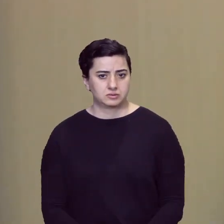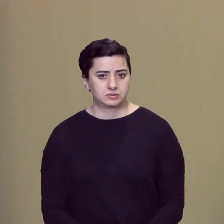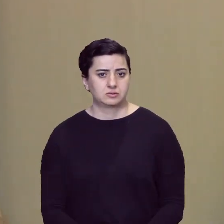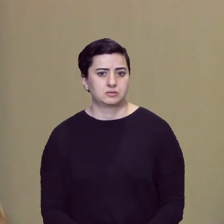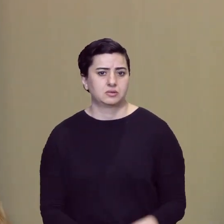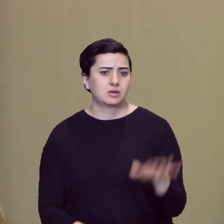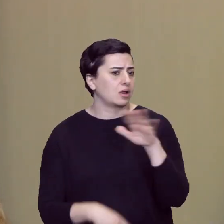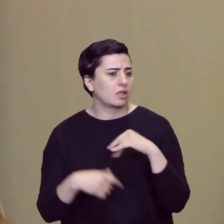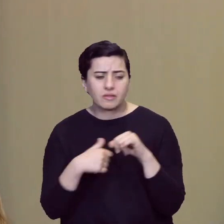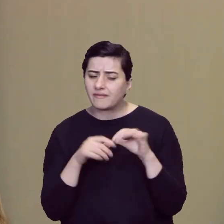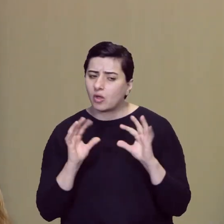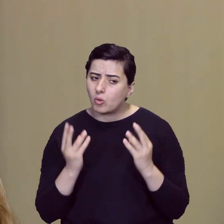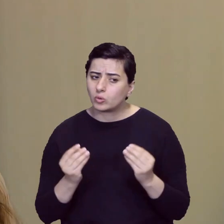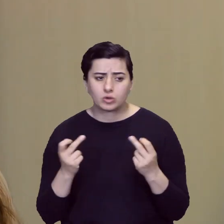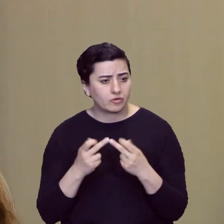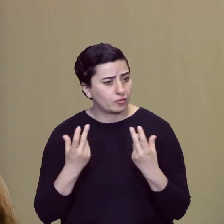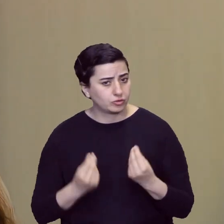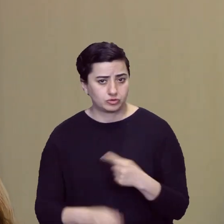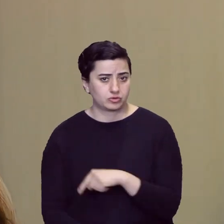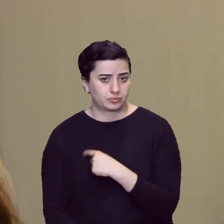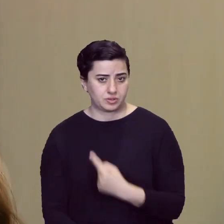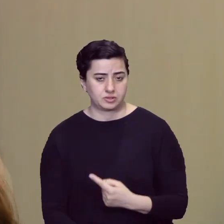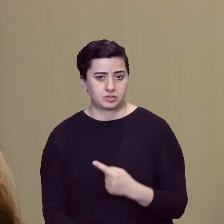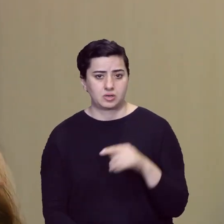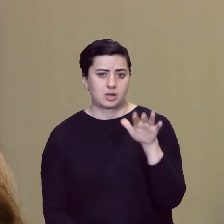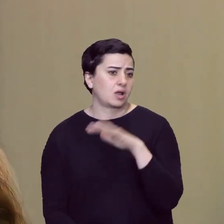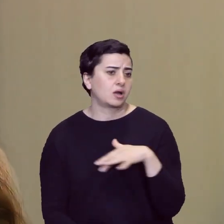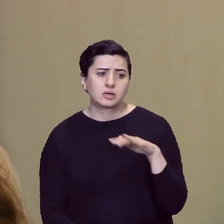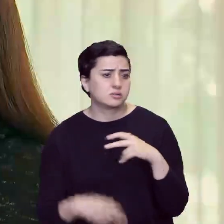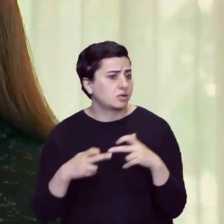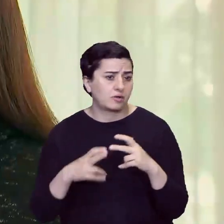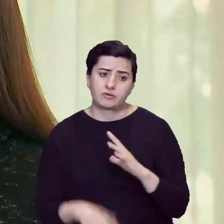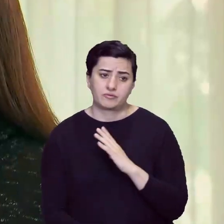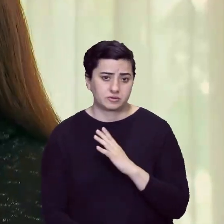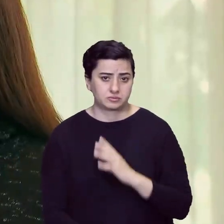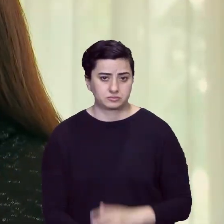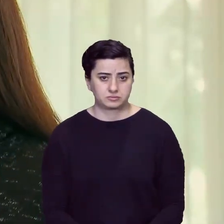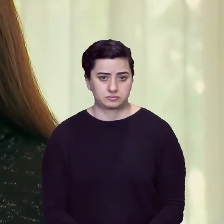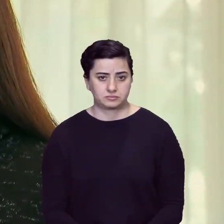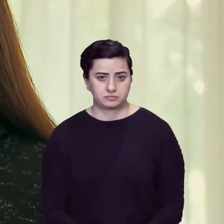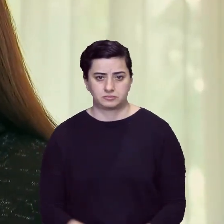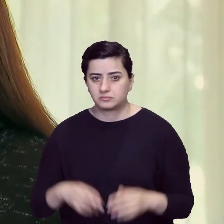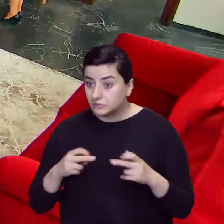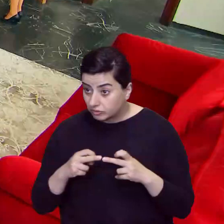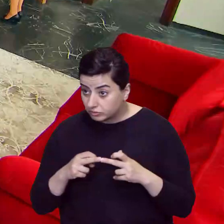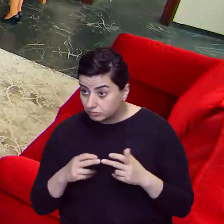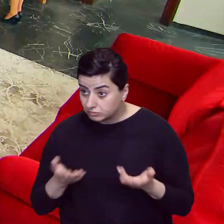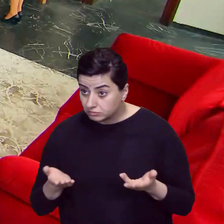Ya her evlilikte olur böyle şeyler. Herkes kavga eder. Kavga